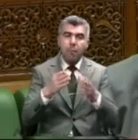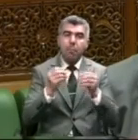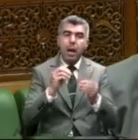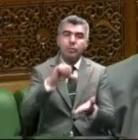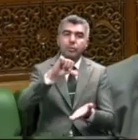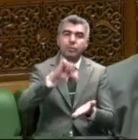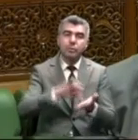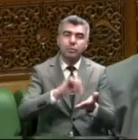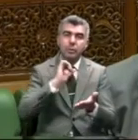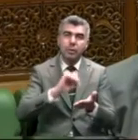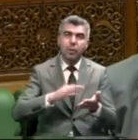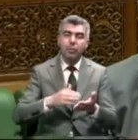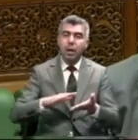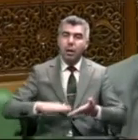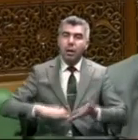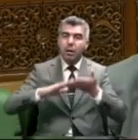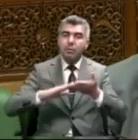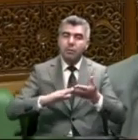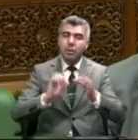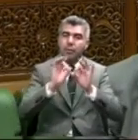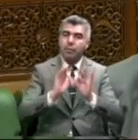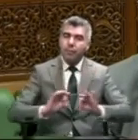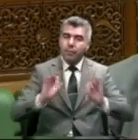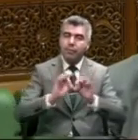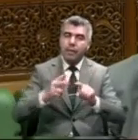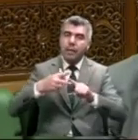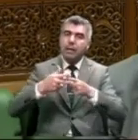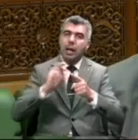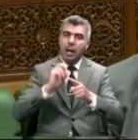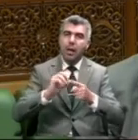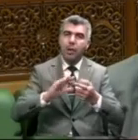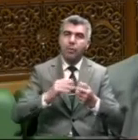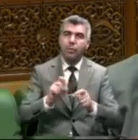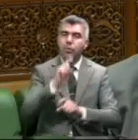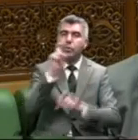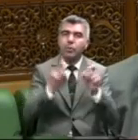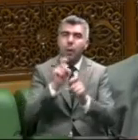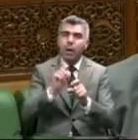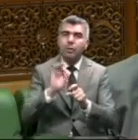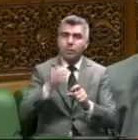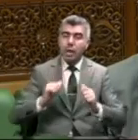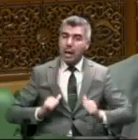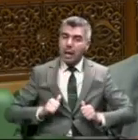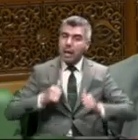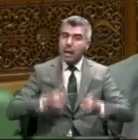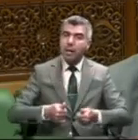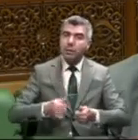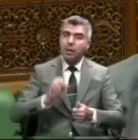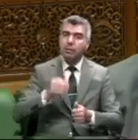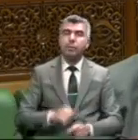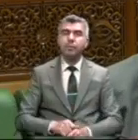لا يرتقي الى مستوى قطب صناعي حقيقي متسائلين هل هناك اراده لاحداث